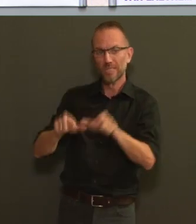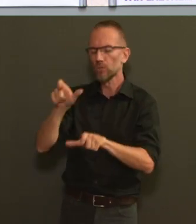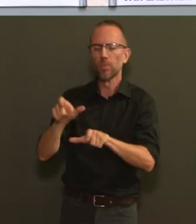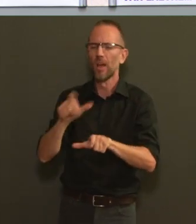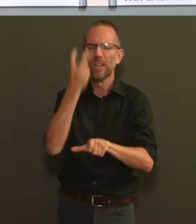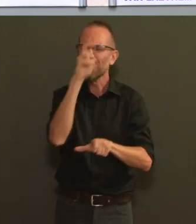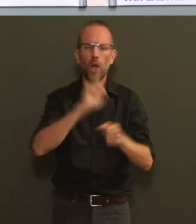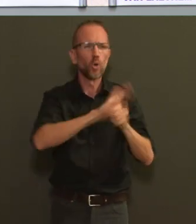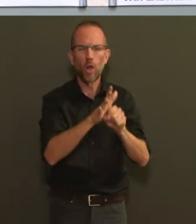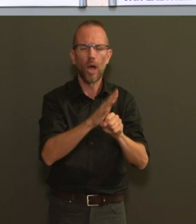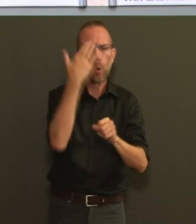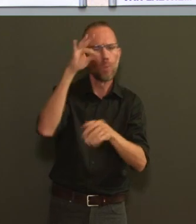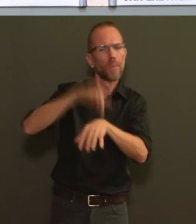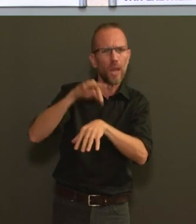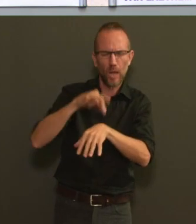présenter.